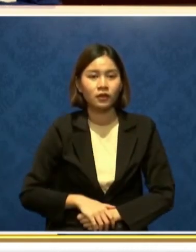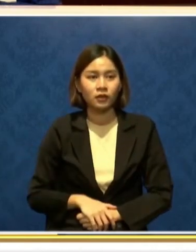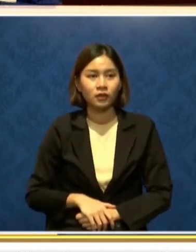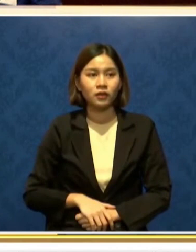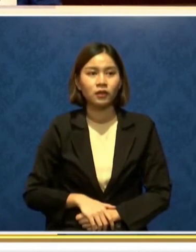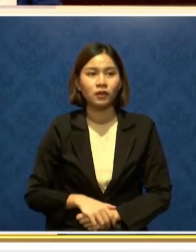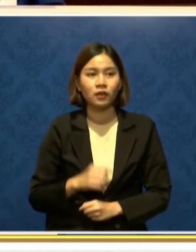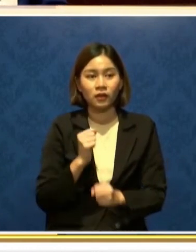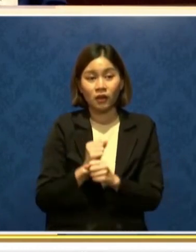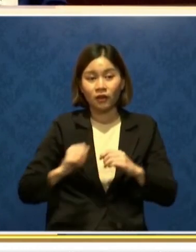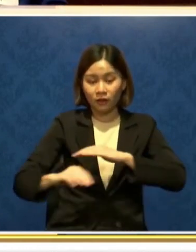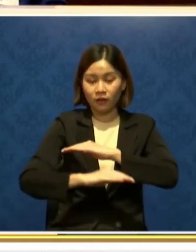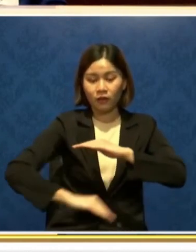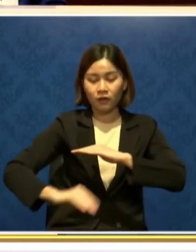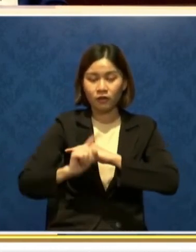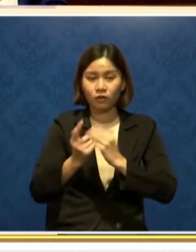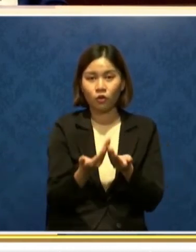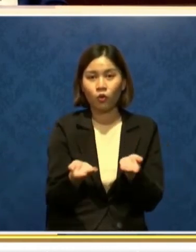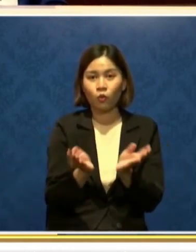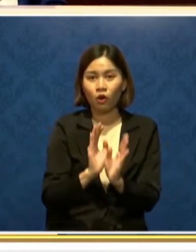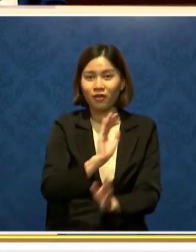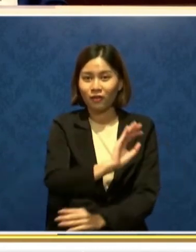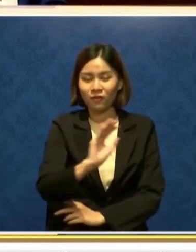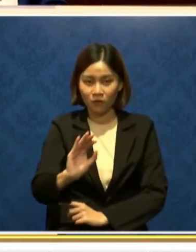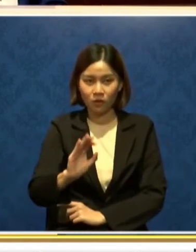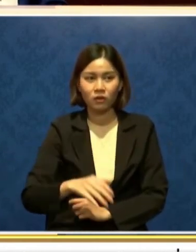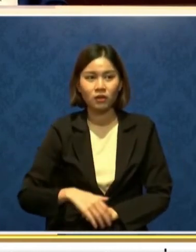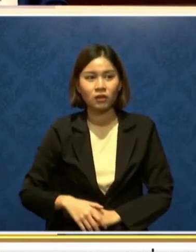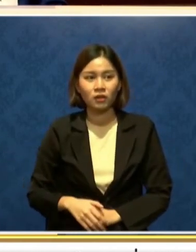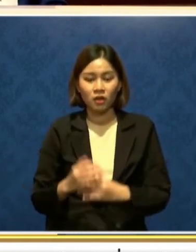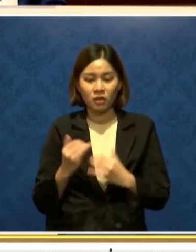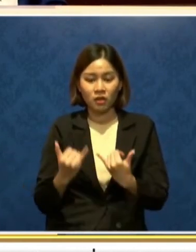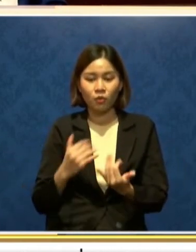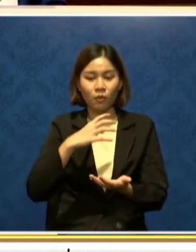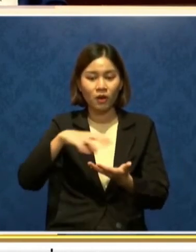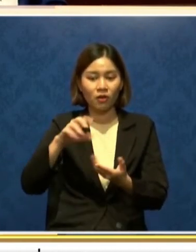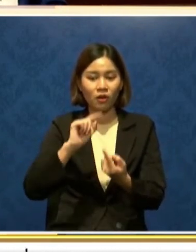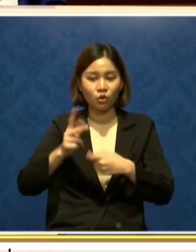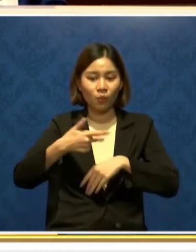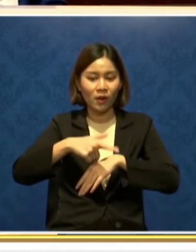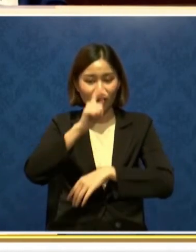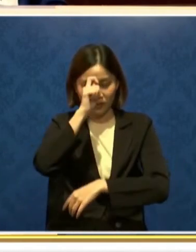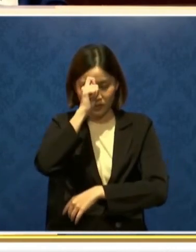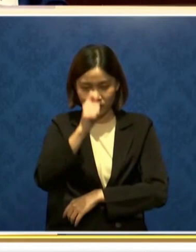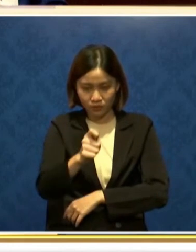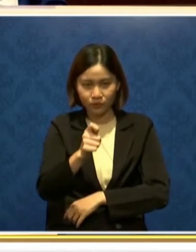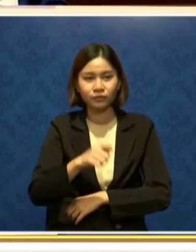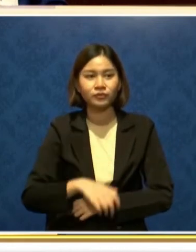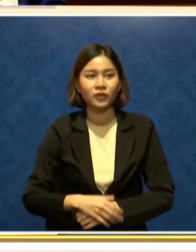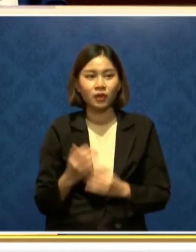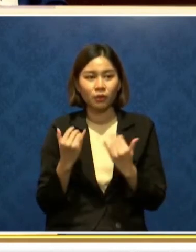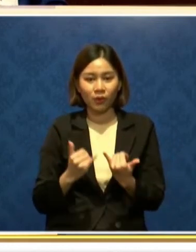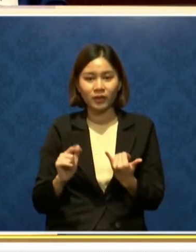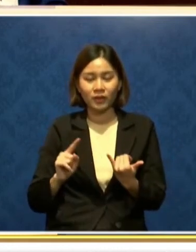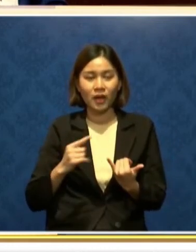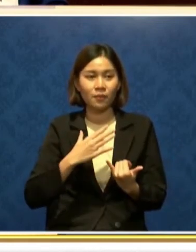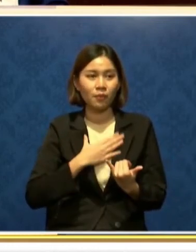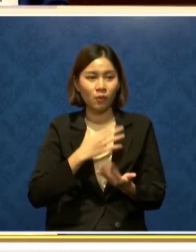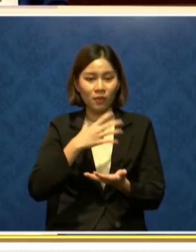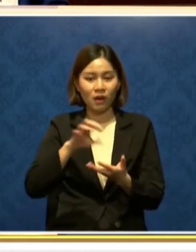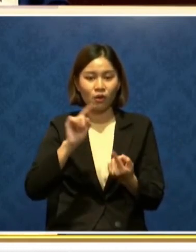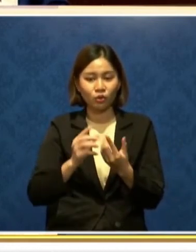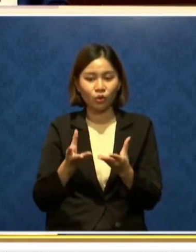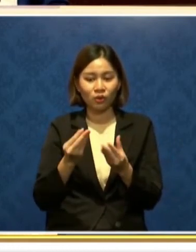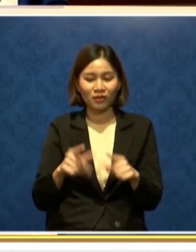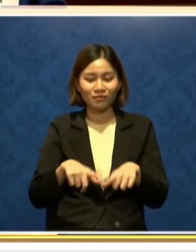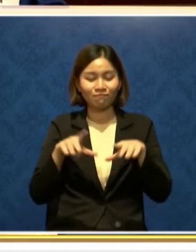หลักเป็นฐานให้กับครอบครัวเขาเพราะฉะนั้นแล้วผมนำเรียนท่านประธานด้วยความเคารพครับวันนี้ผมเองพูดถึงเรื่องที่